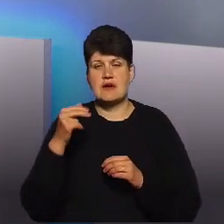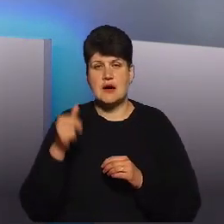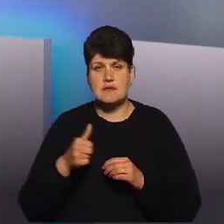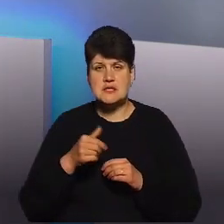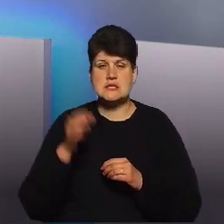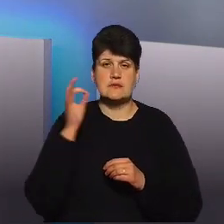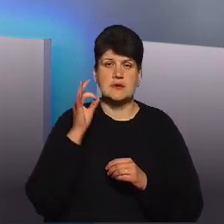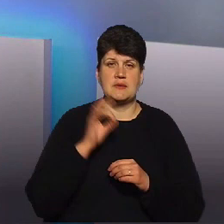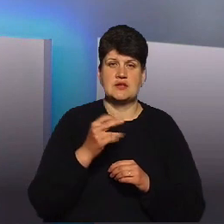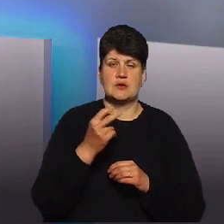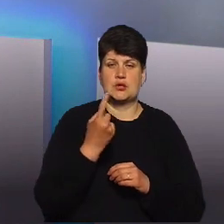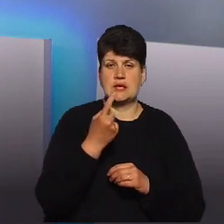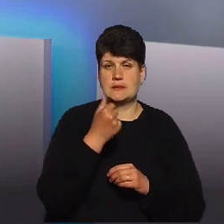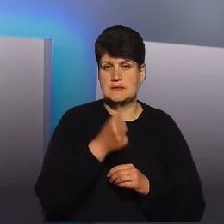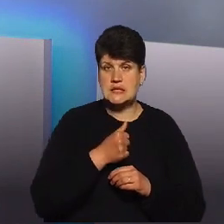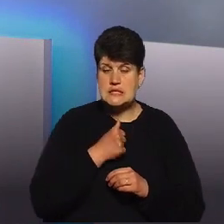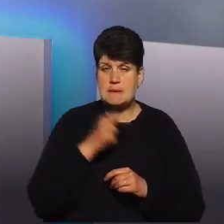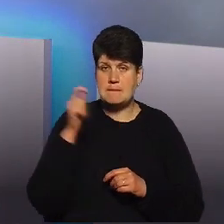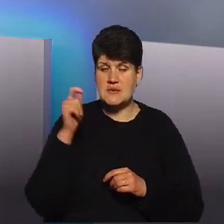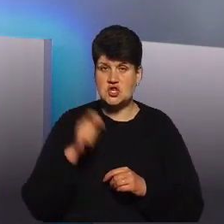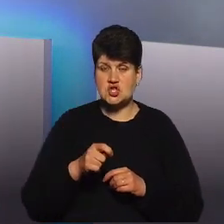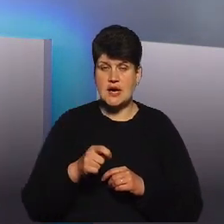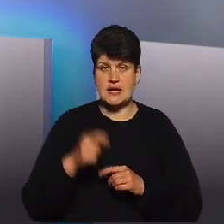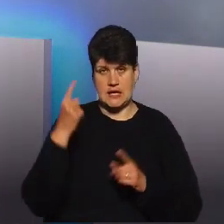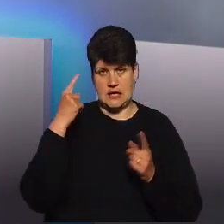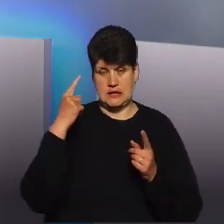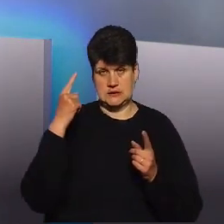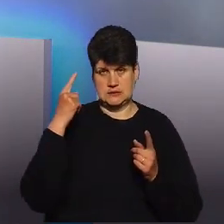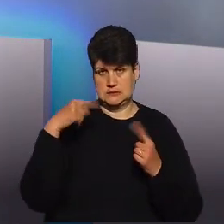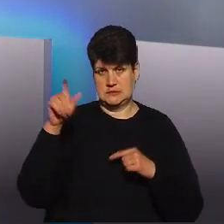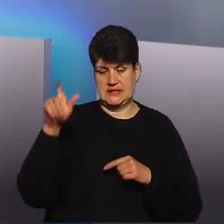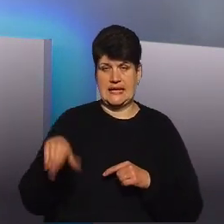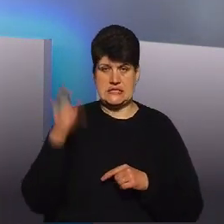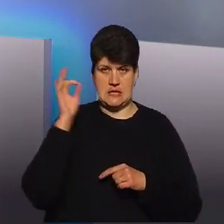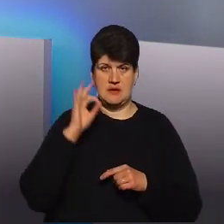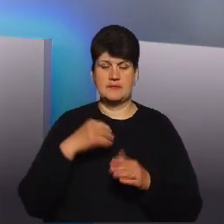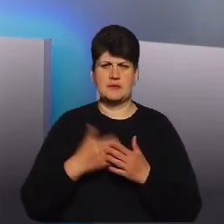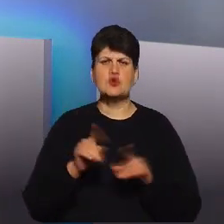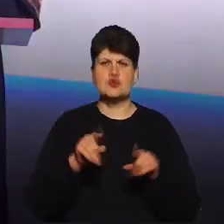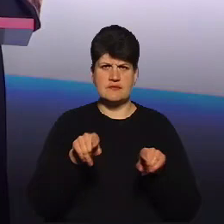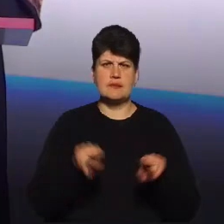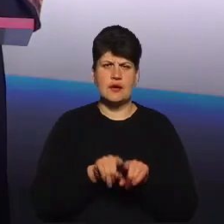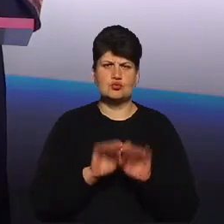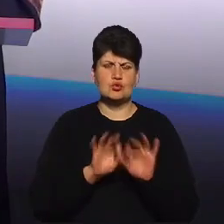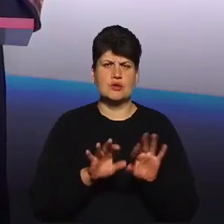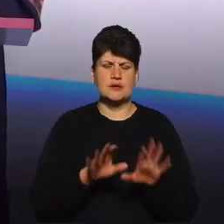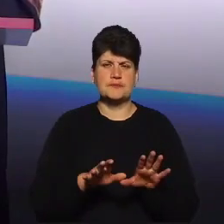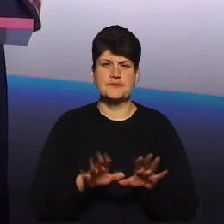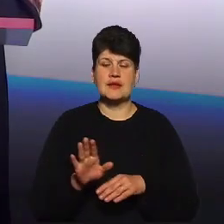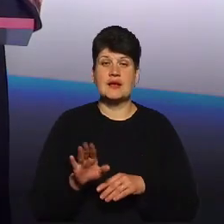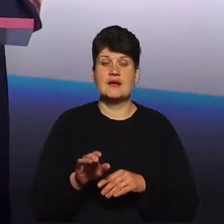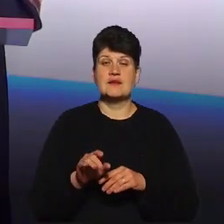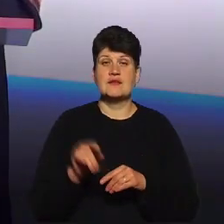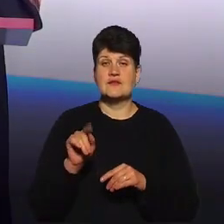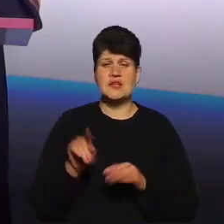то приїжджає міжнародний, от, не знаю, митець, так, з Німеччини, і щось вам теж пояснює, там розказує, обмінюється досвідом. Він нічого якби